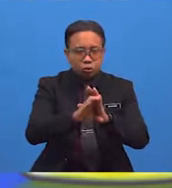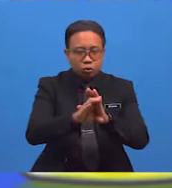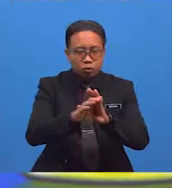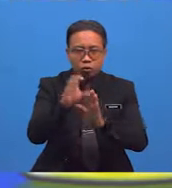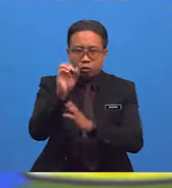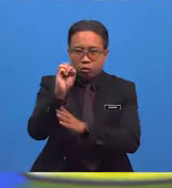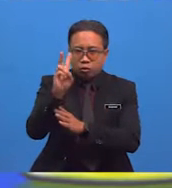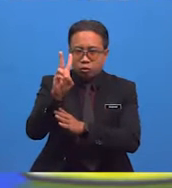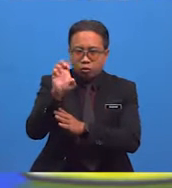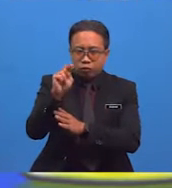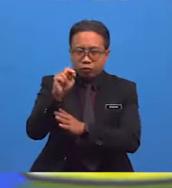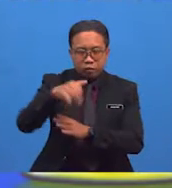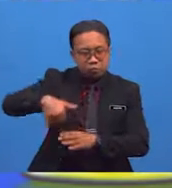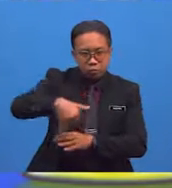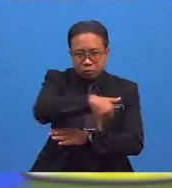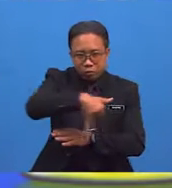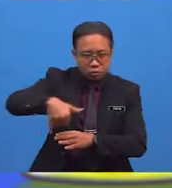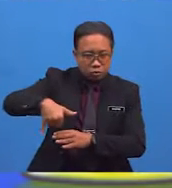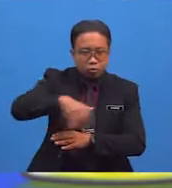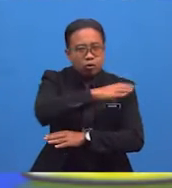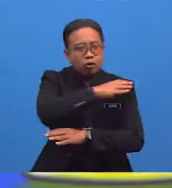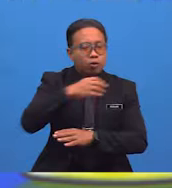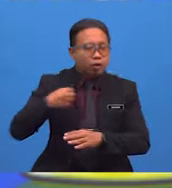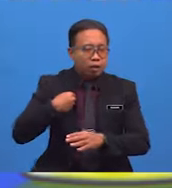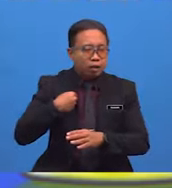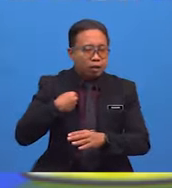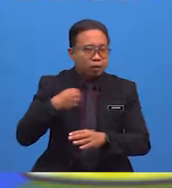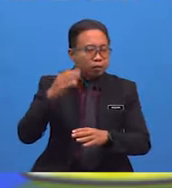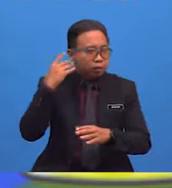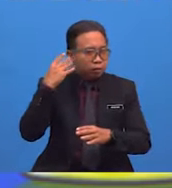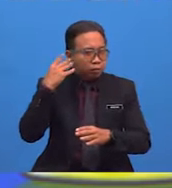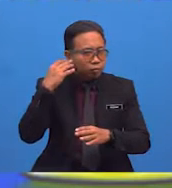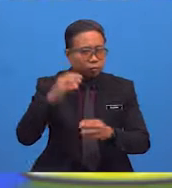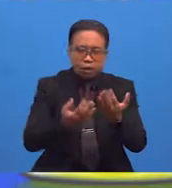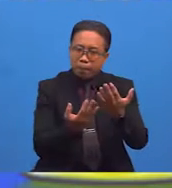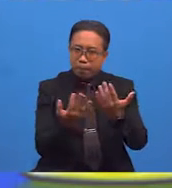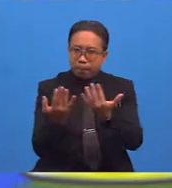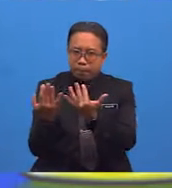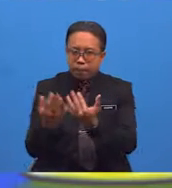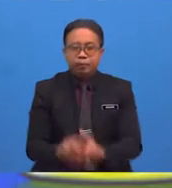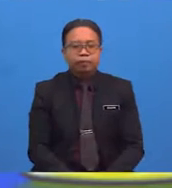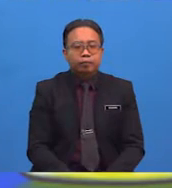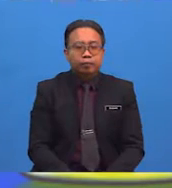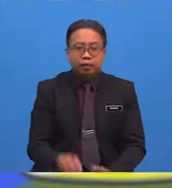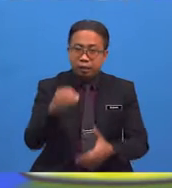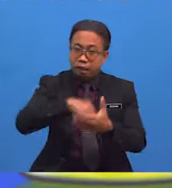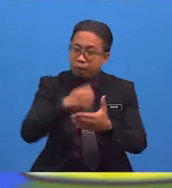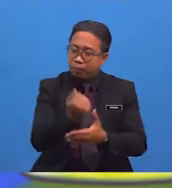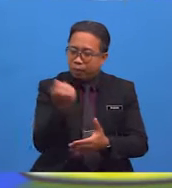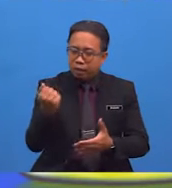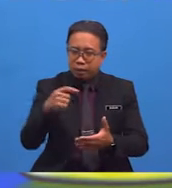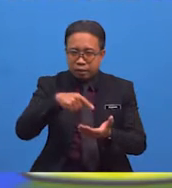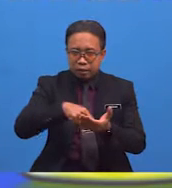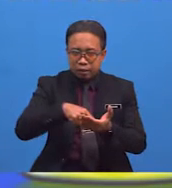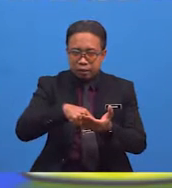elektrik, seterika elektrik dan penggera kebakaran. Di dalam peralatan ini, jalur